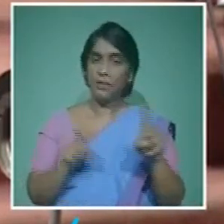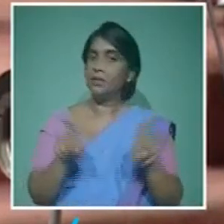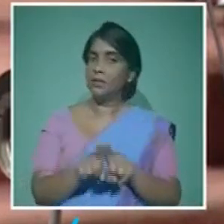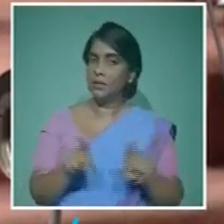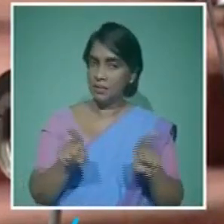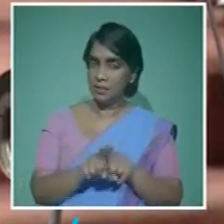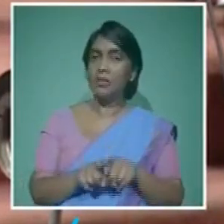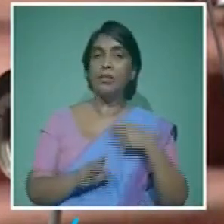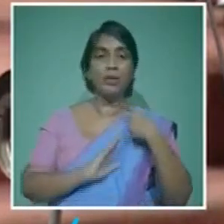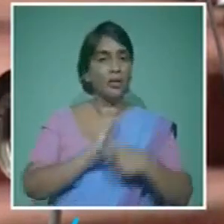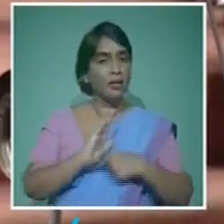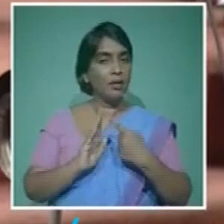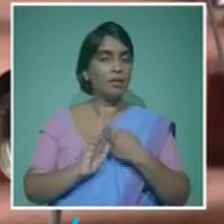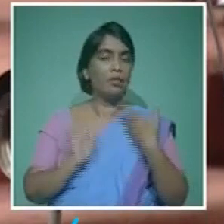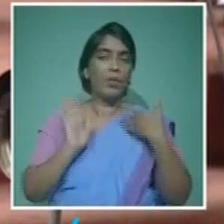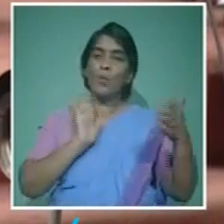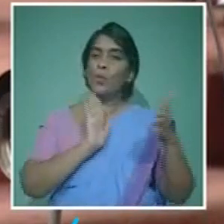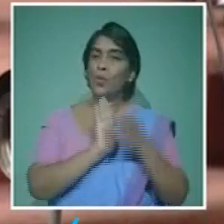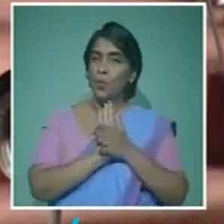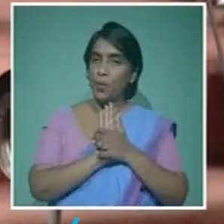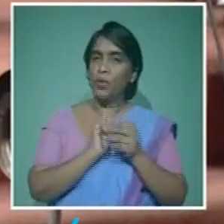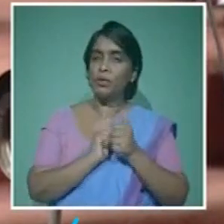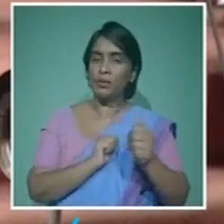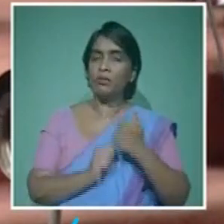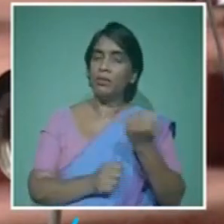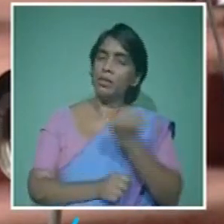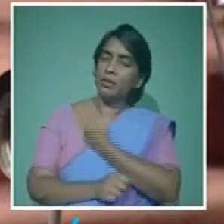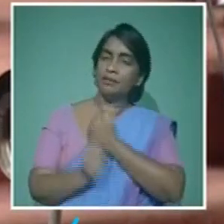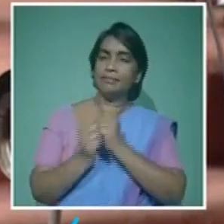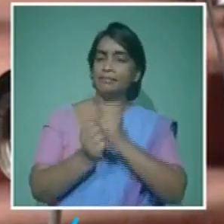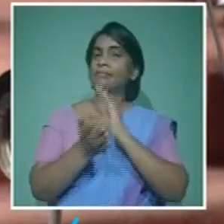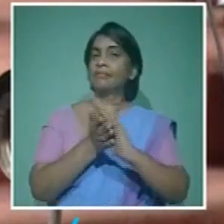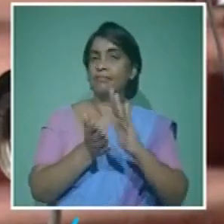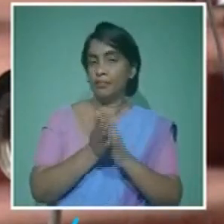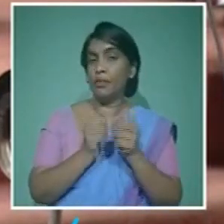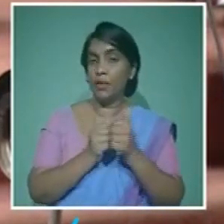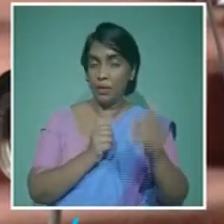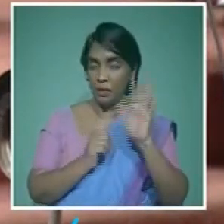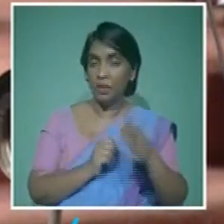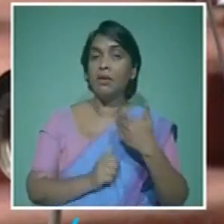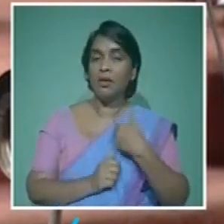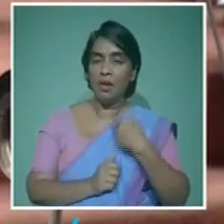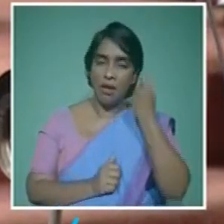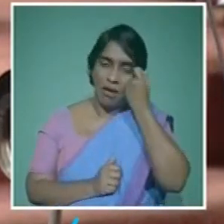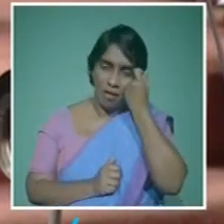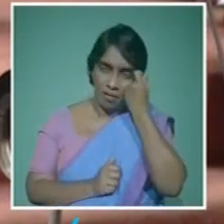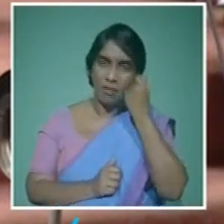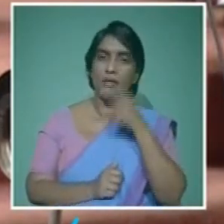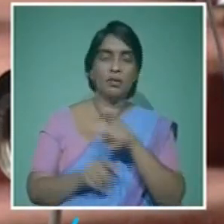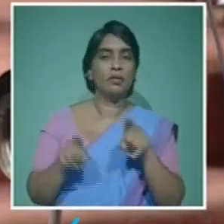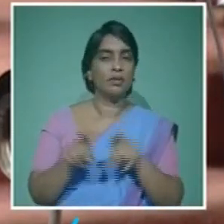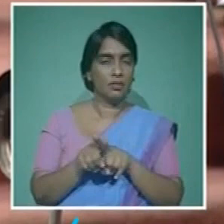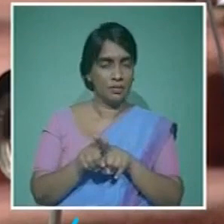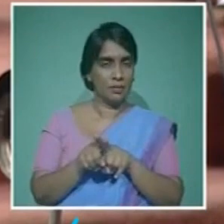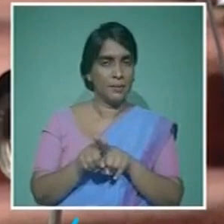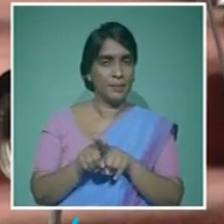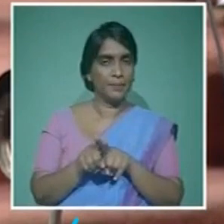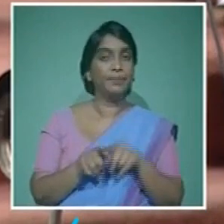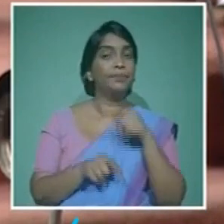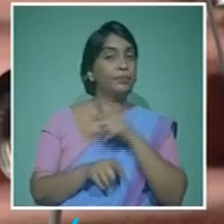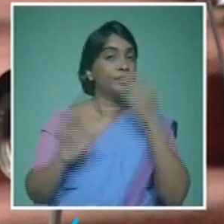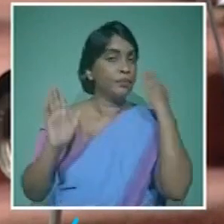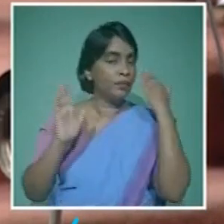என்றால் சில விஷயங்களை விட்டு கொடுத்து அதை அமல் நடத்தலாம். அதுதான் எங்களுடைய கருத்து. அது பிராந்தியங்களில் ஒன்றியும் என்ற அந்த